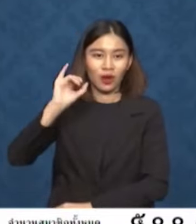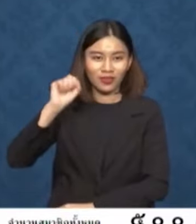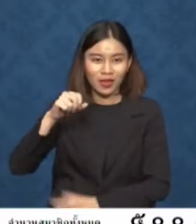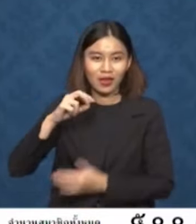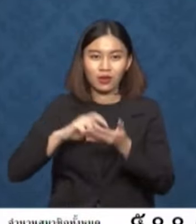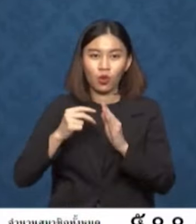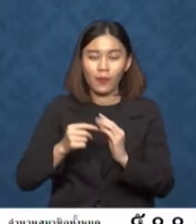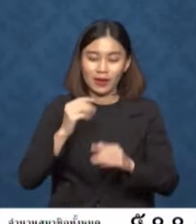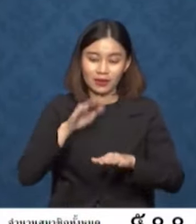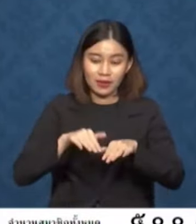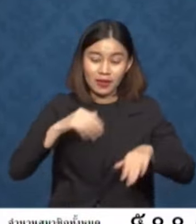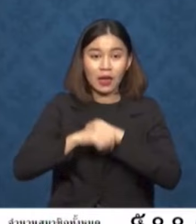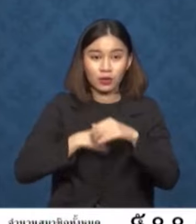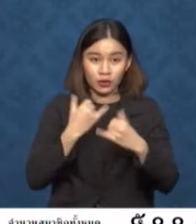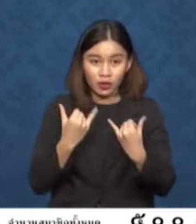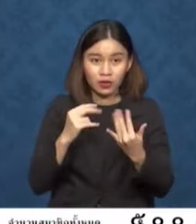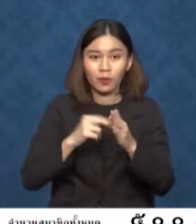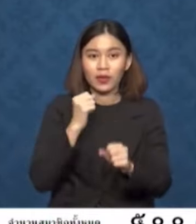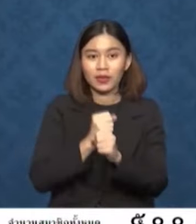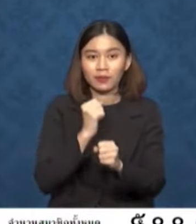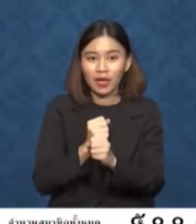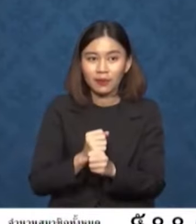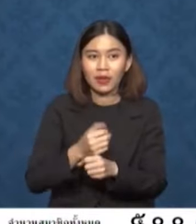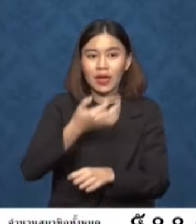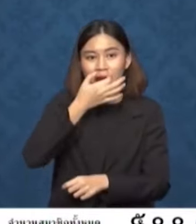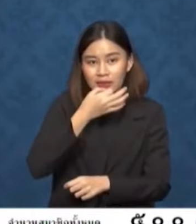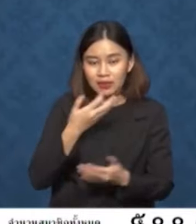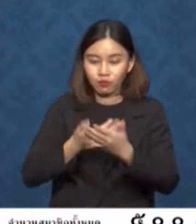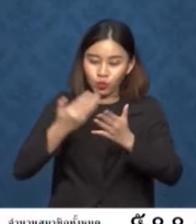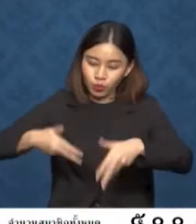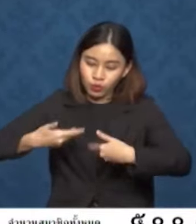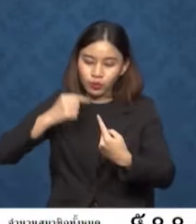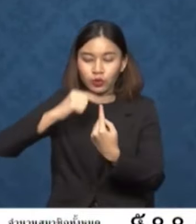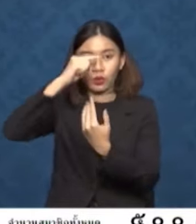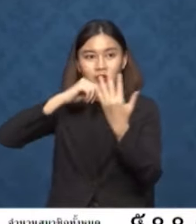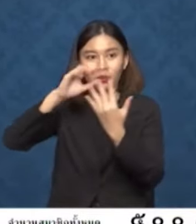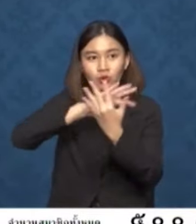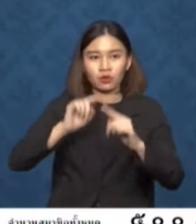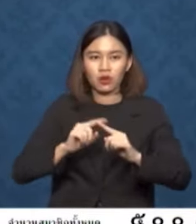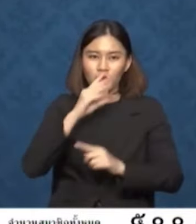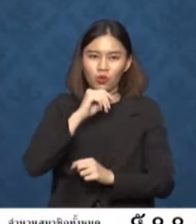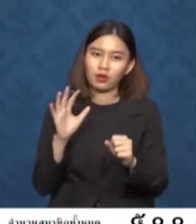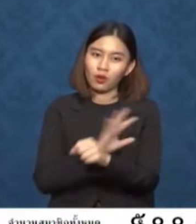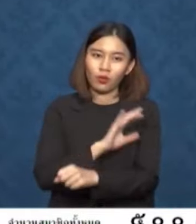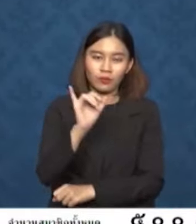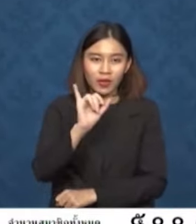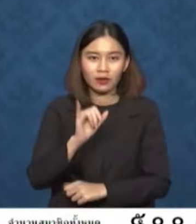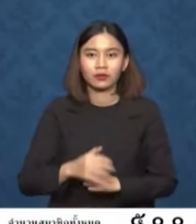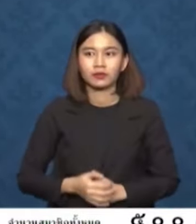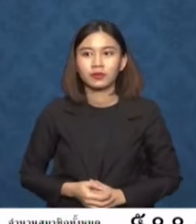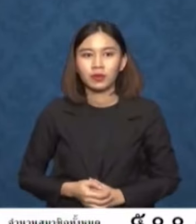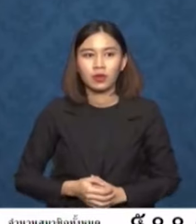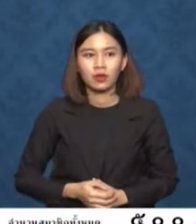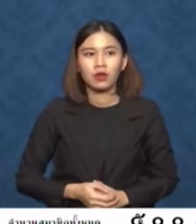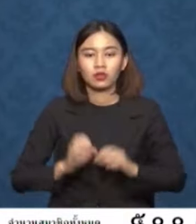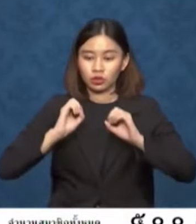ว่าเด็กในวัยนี้จะไปทำมาหาเงินให้กับประเทศแม้แต่พูดอย่างนี้ก็ไม่สมบูรณ์นะครับท่านต้อง